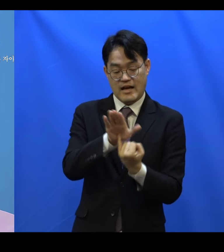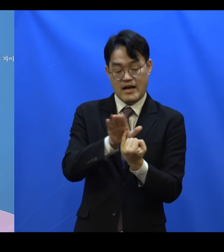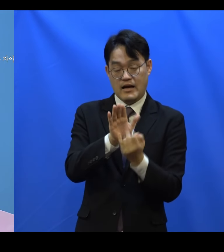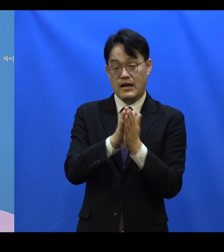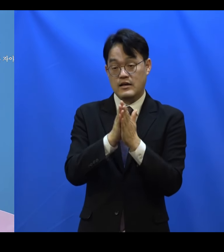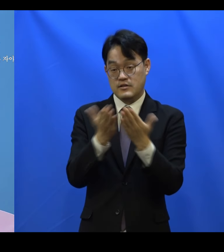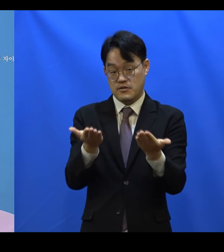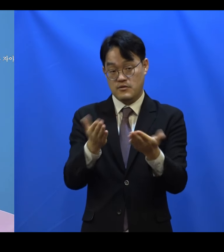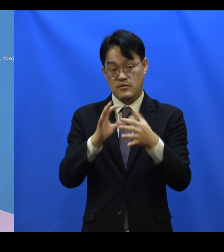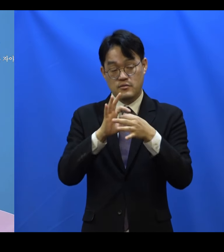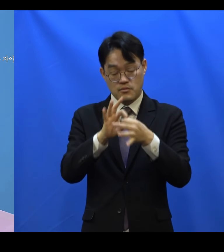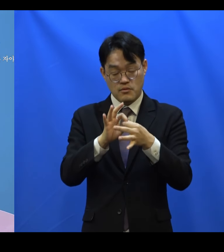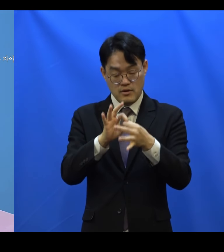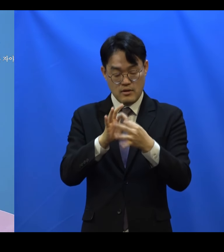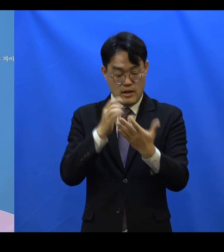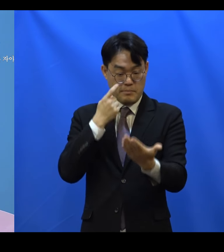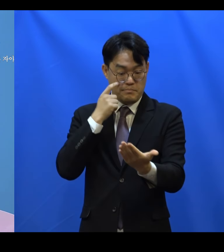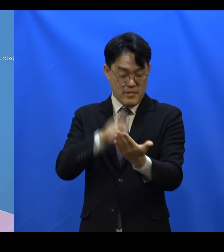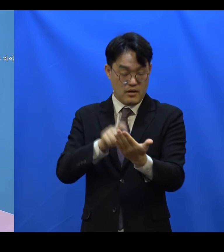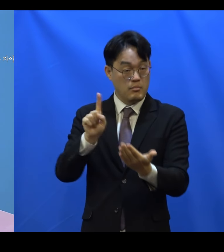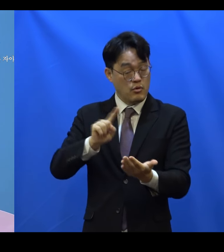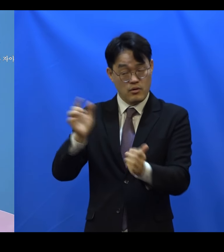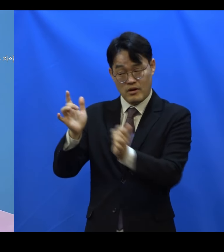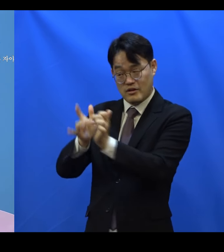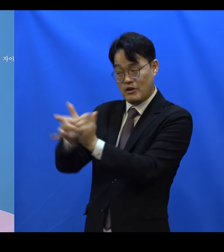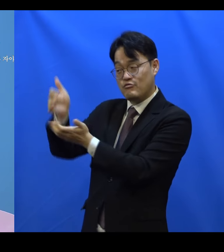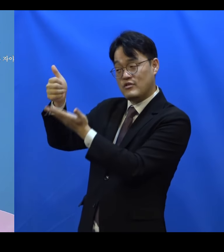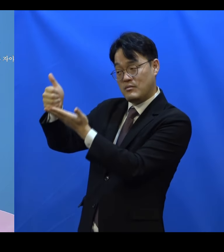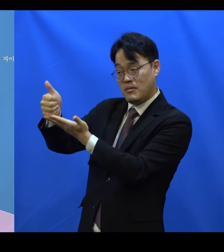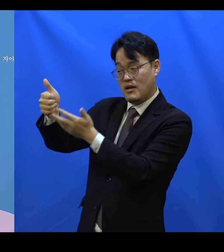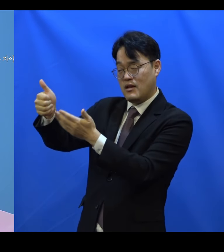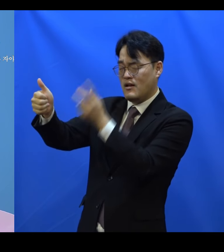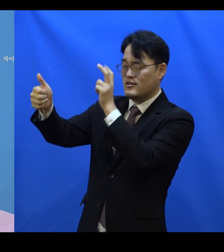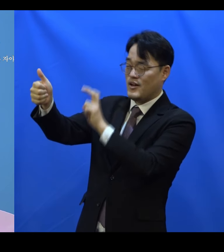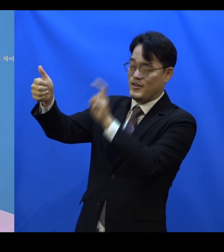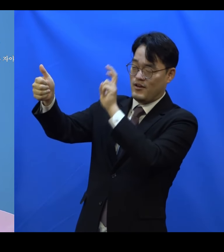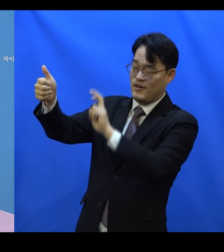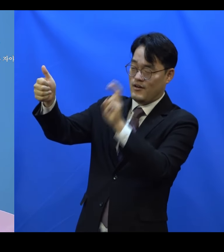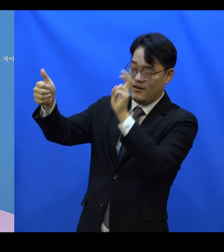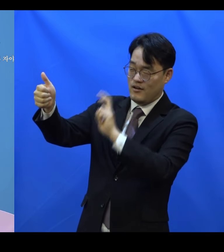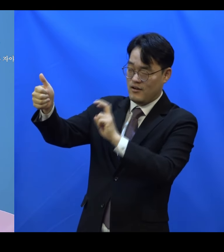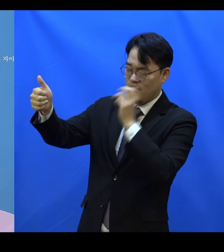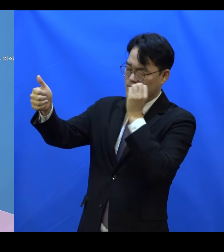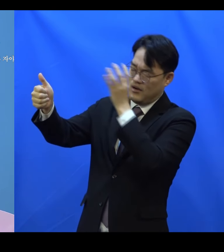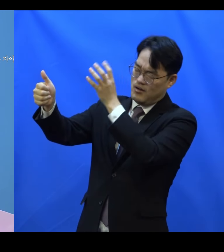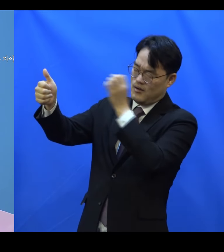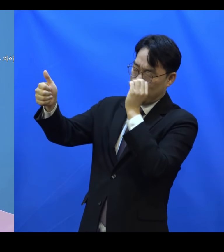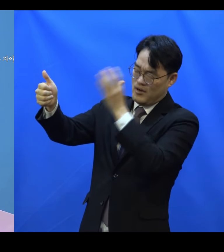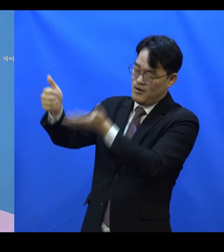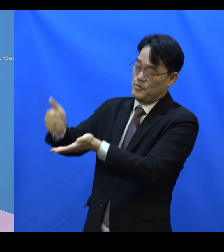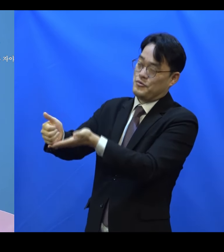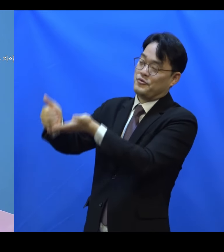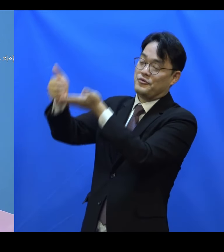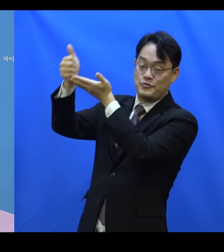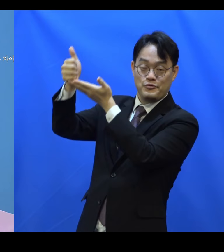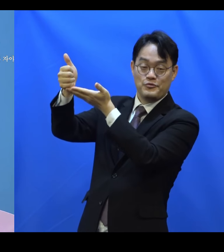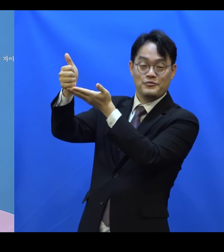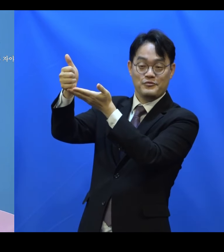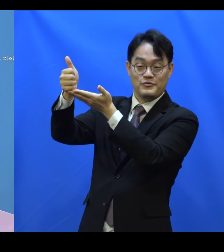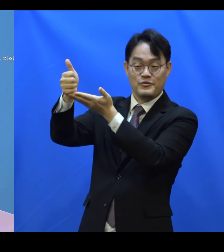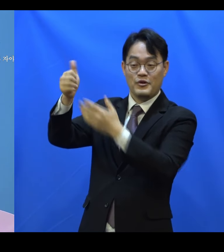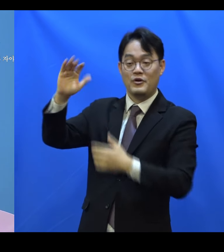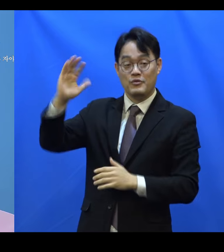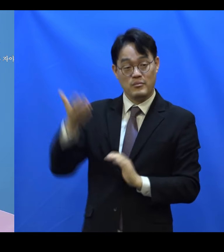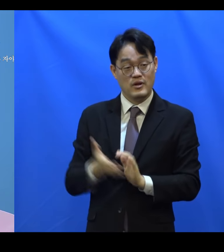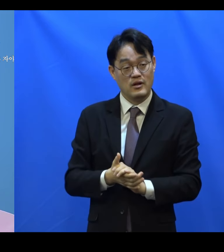발견하는 것은 그리스도에 대한 찬양입니다. 그분을 아는 만큼 찬양을 올려드릴 수가 있습니다. 근데 우리가